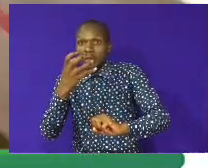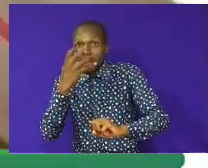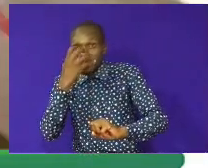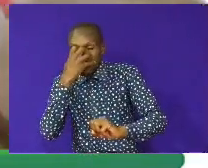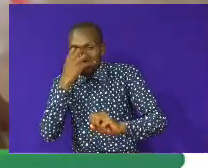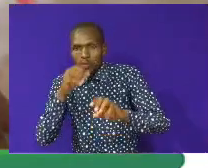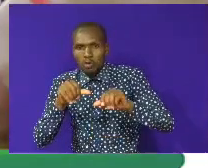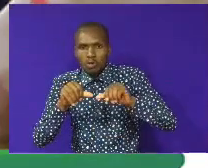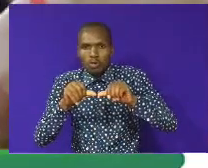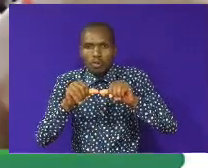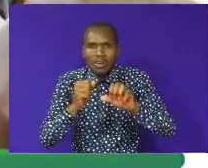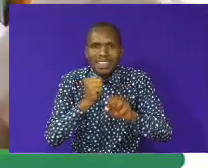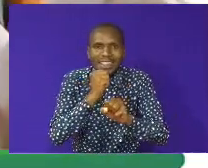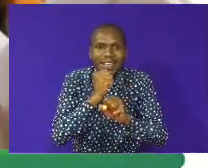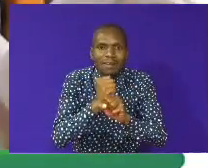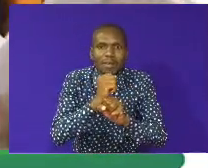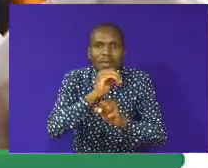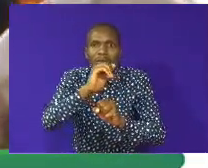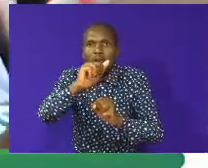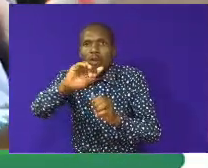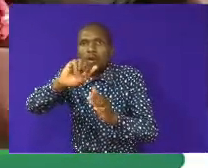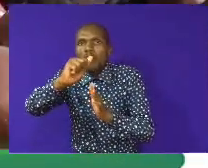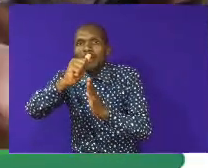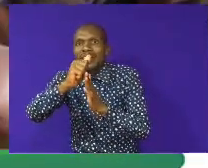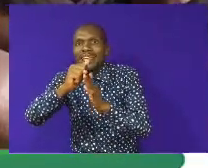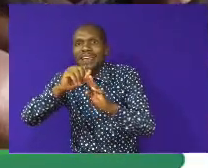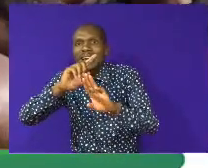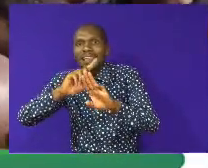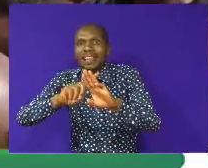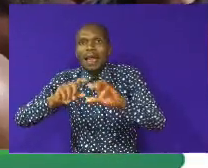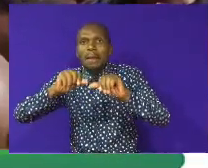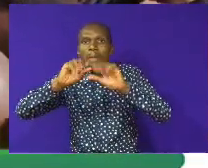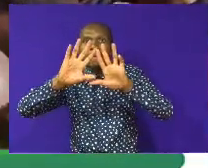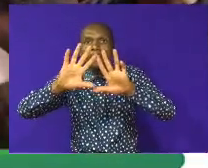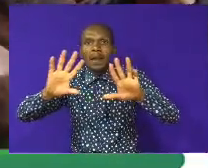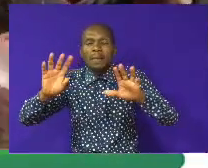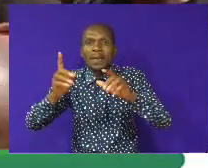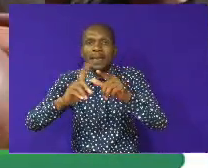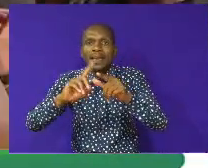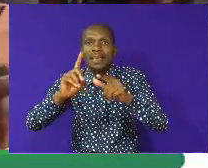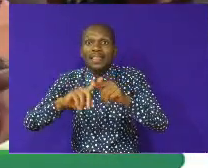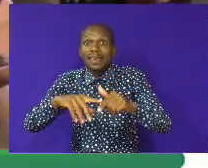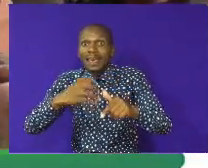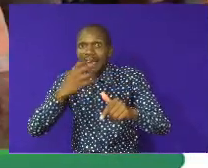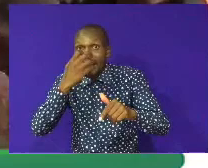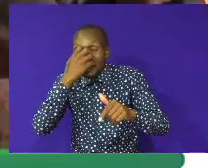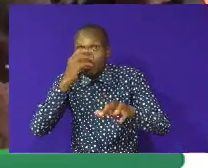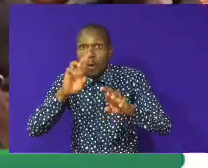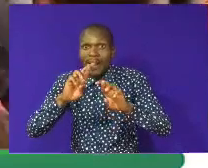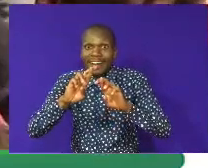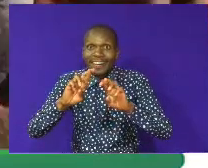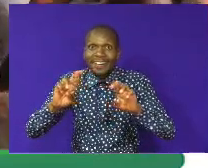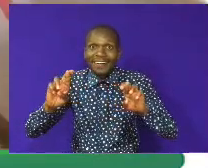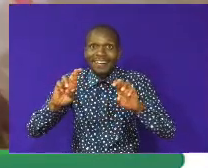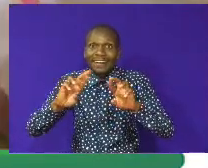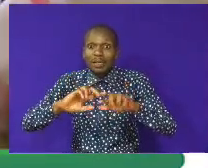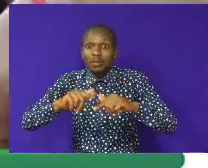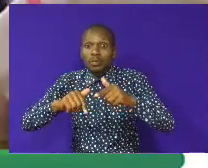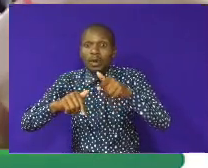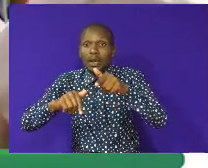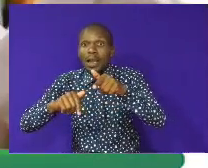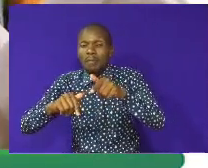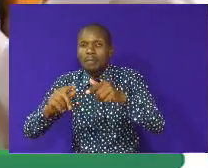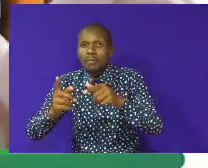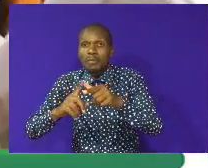kuikirania chire chirye balirete abamenyi enga kich campaign bono nigo omurai bwense airobeirie eliyogo chagoika a sense mo yegeti